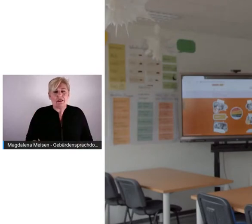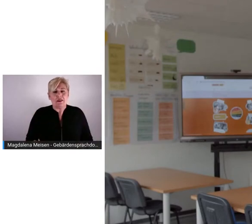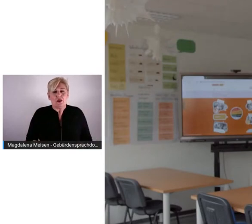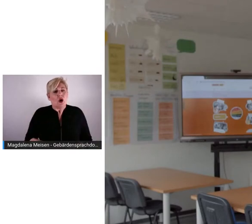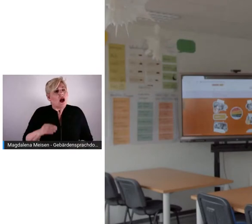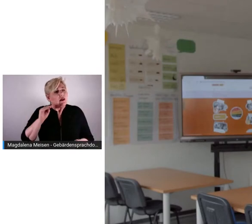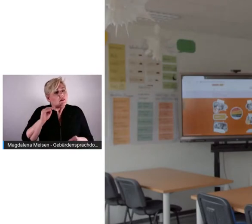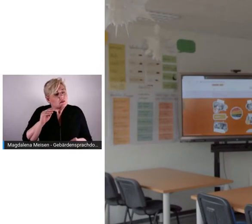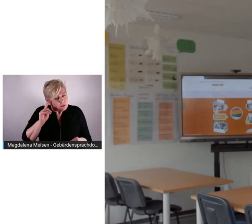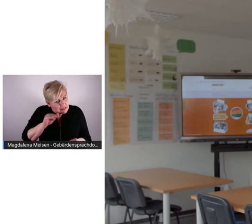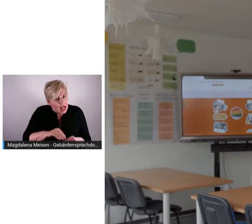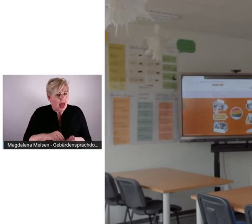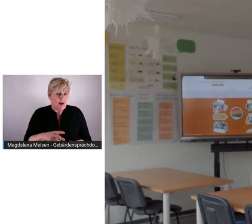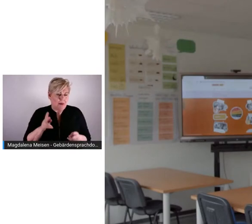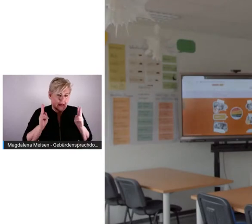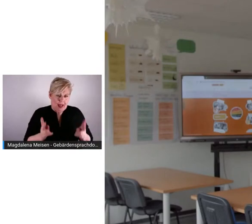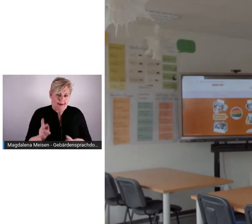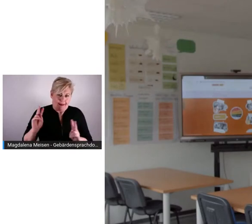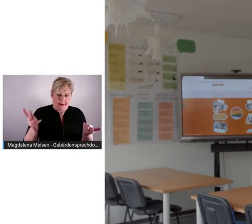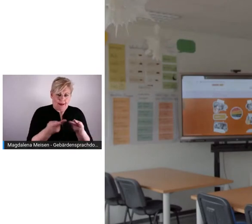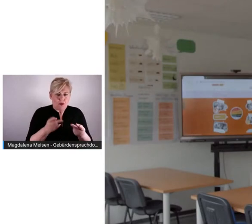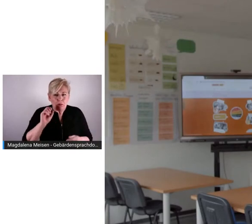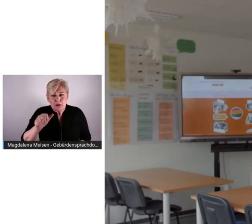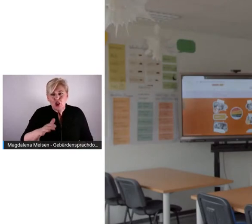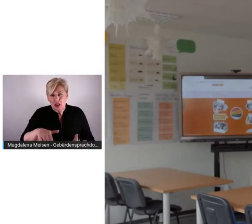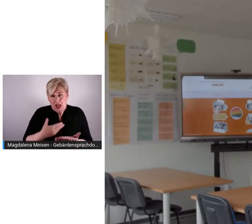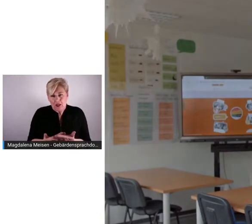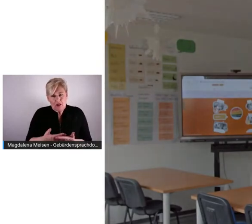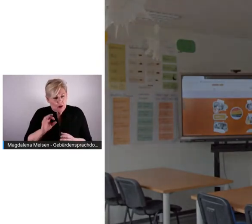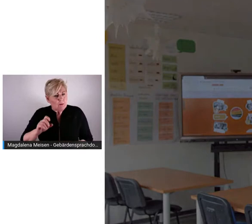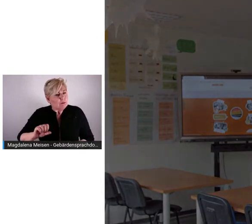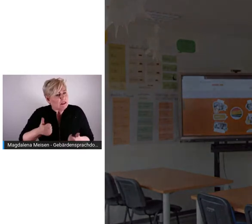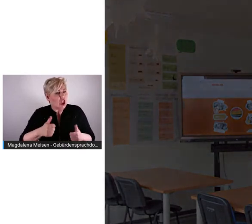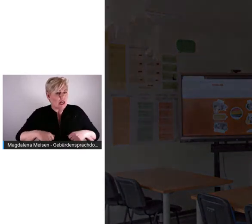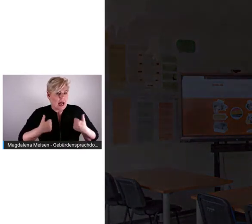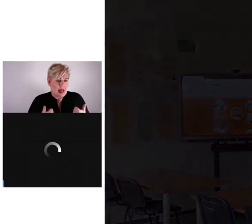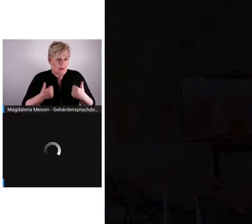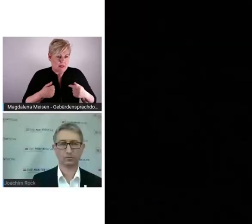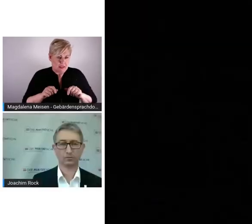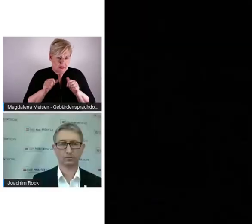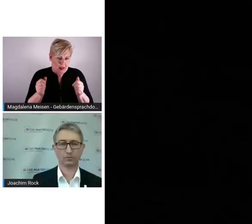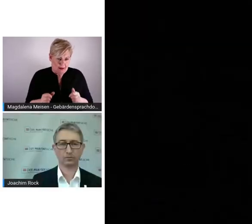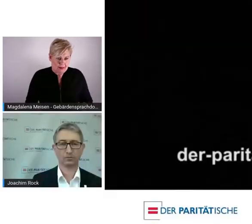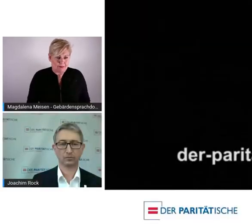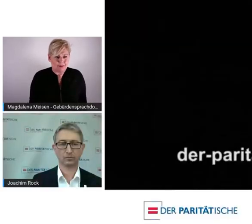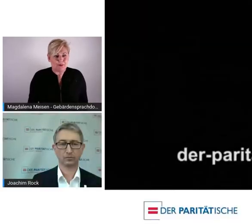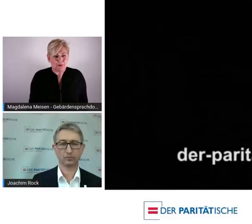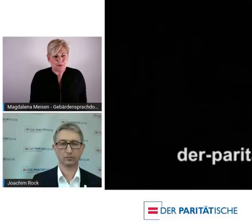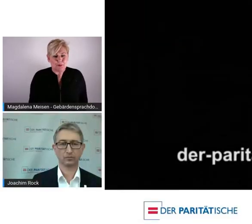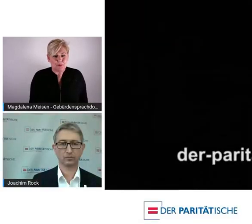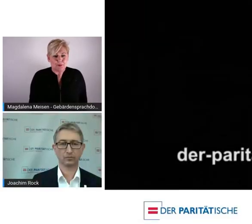heißt in dem Fall auch besondere Angebote für Menschen in besonderen Lebenslagen.